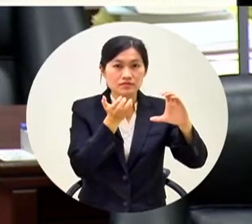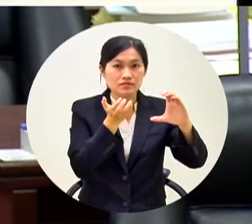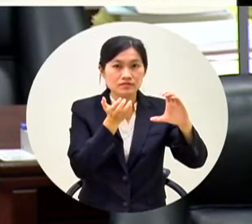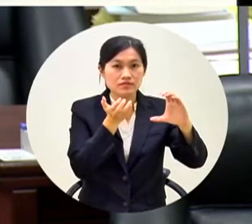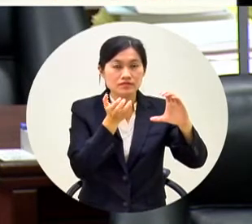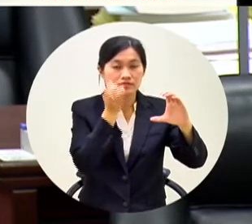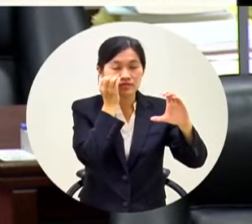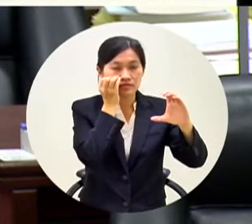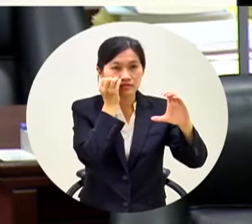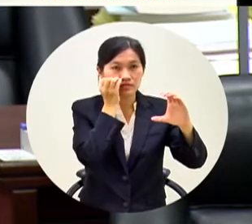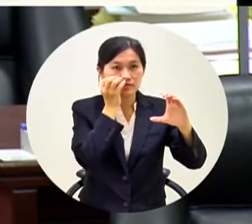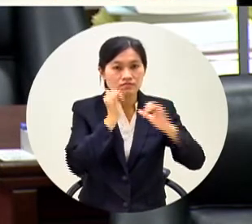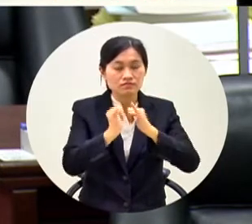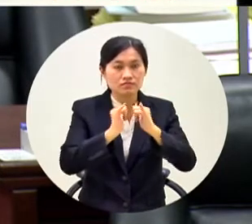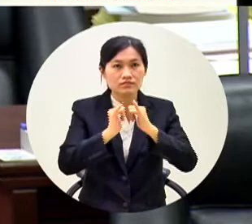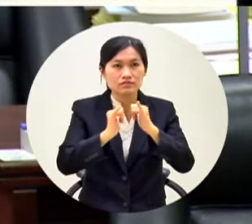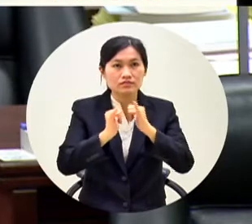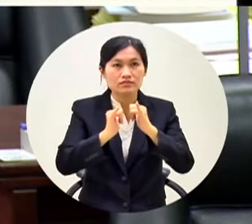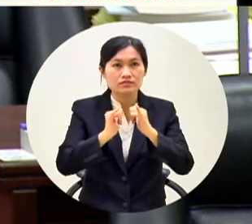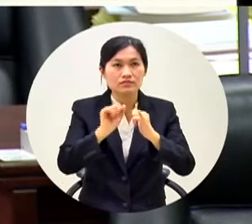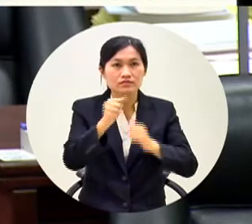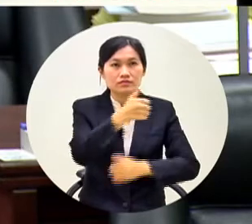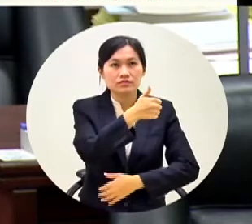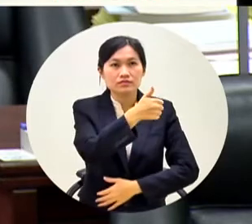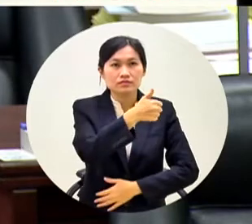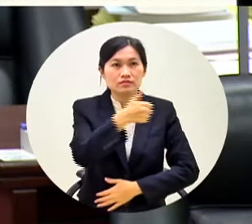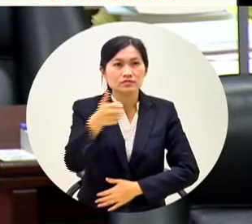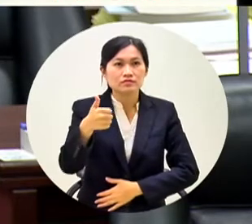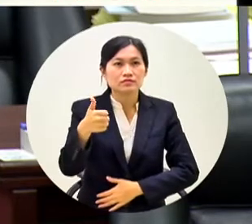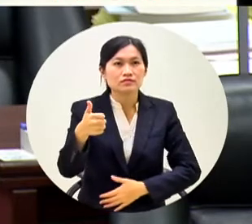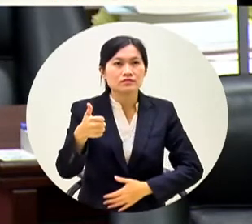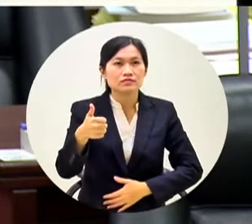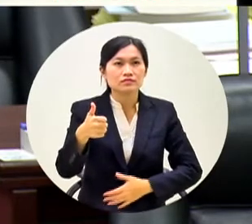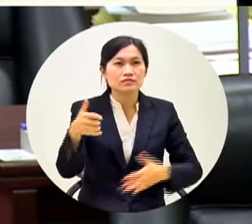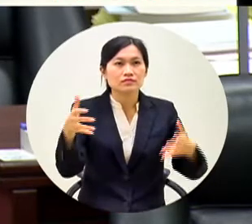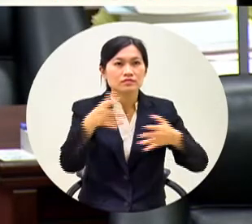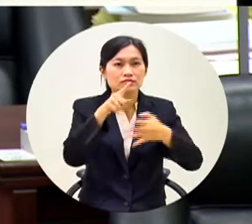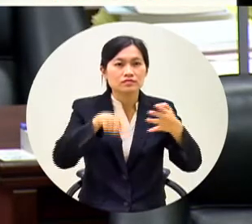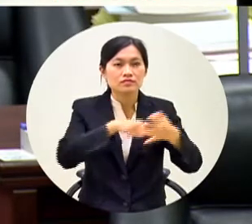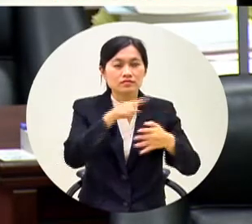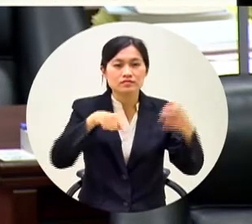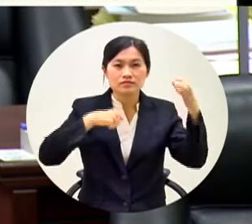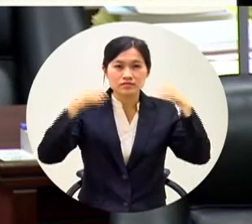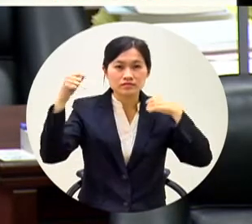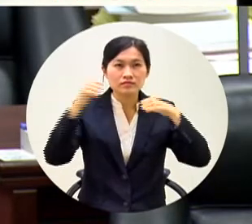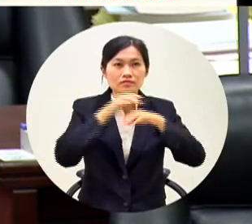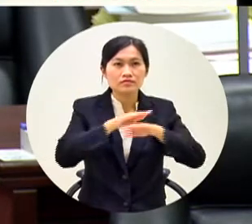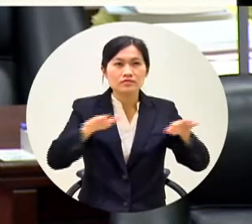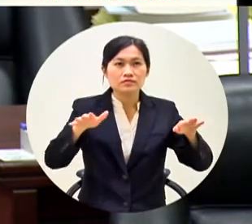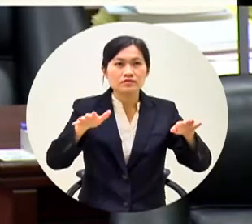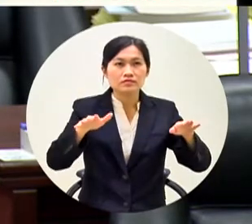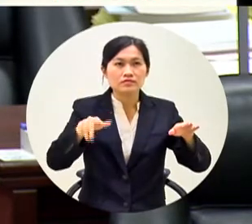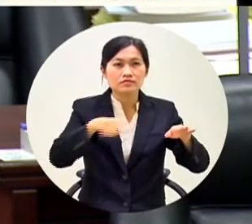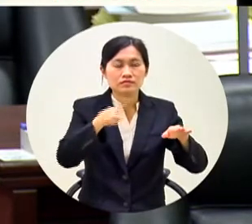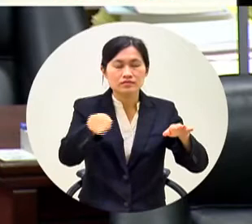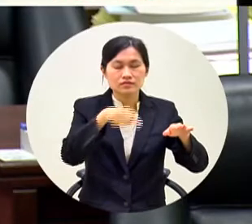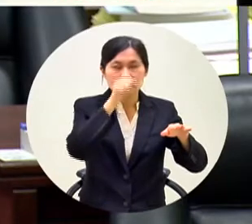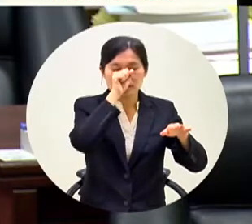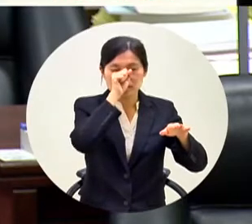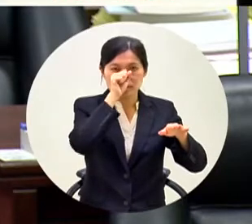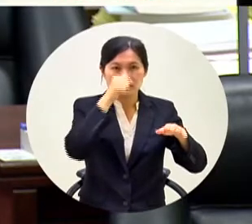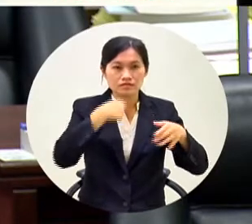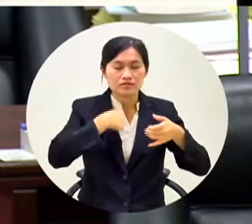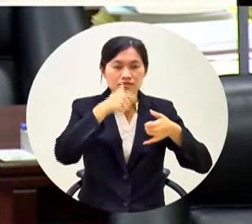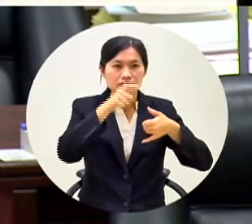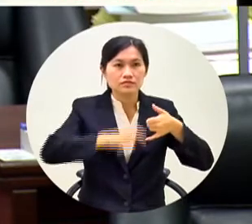安个议员同仁吼，大家早安，大家好吼。我本身吼，